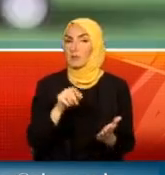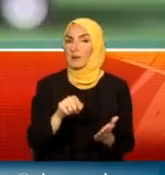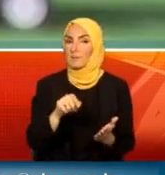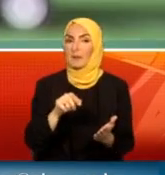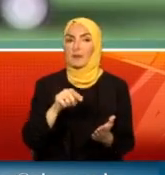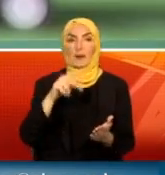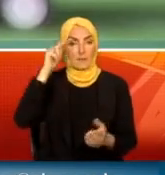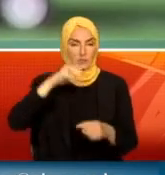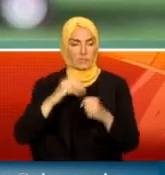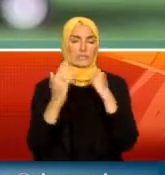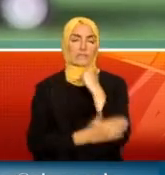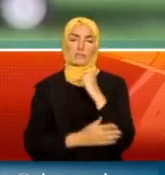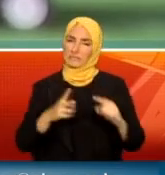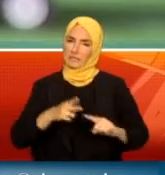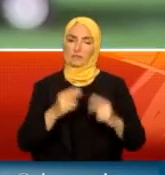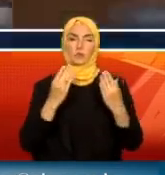belirtti.